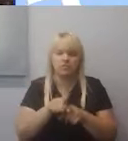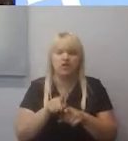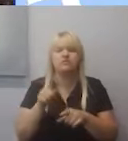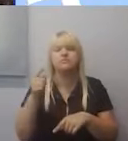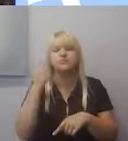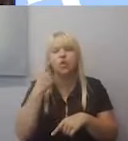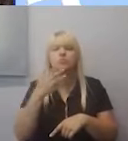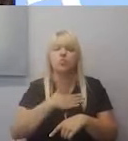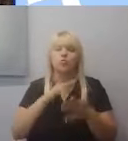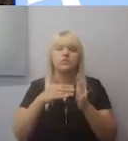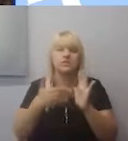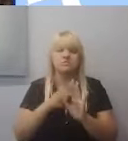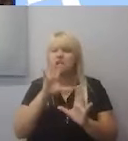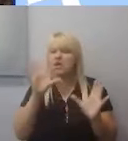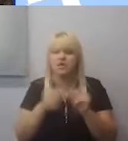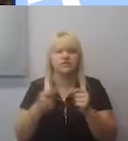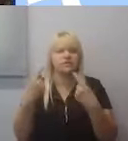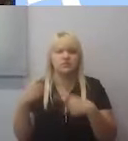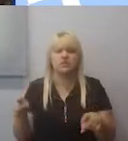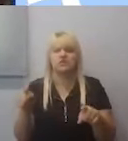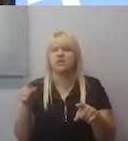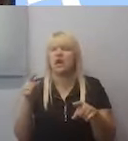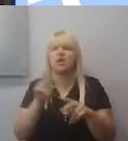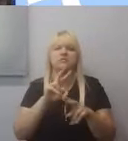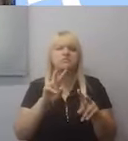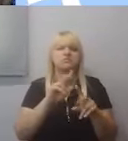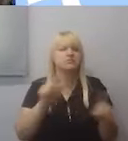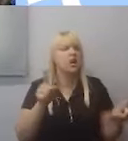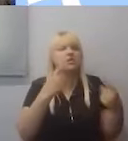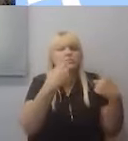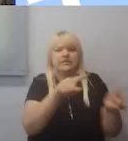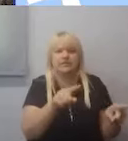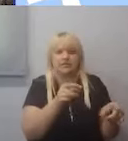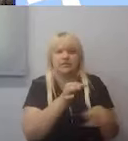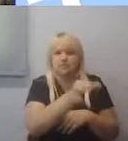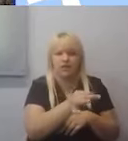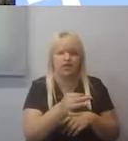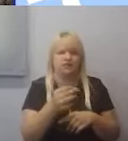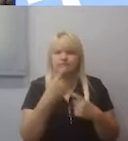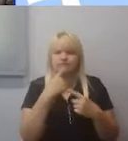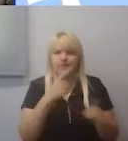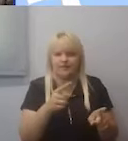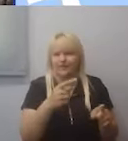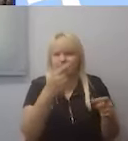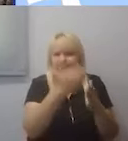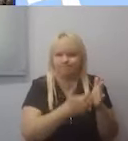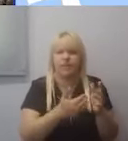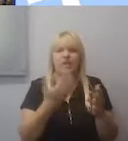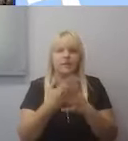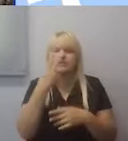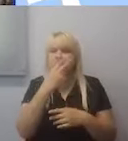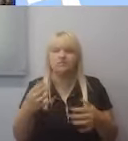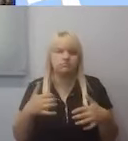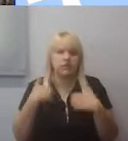pavisam citādi kā kaut kur citur citiem atkal savas specifikas ja paskatās to bīstamo objektu sarakstu